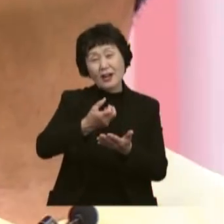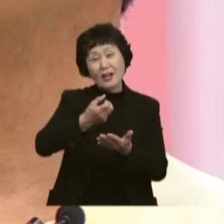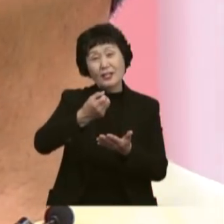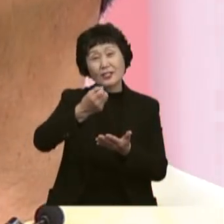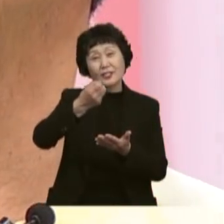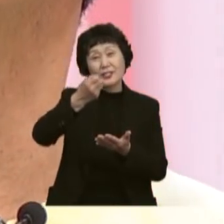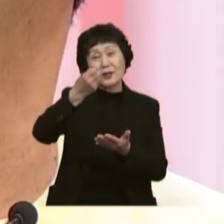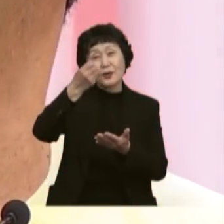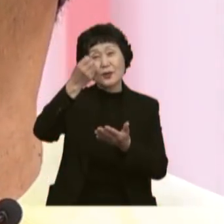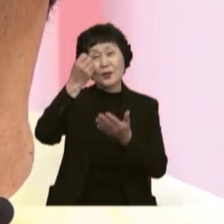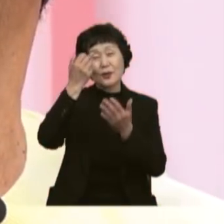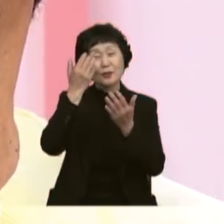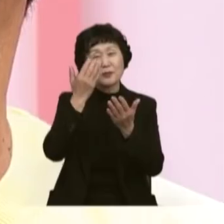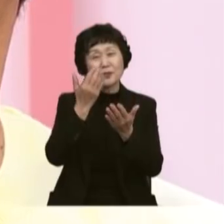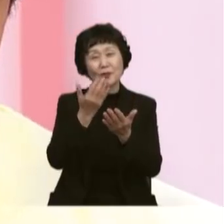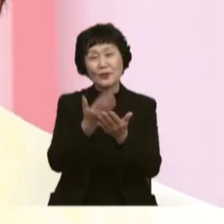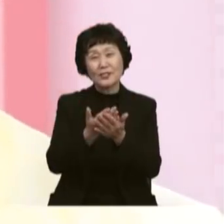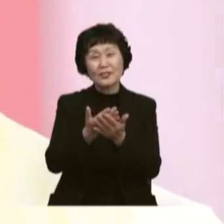받으옵소서